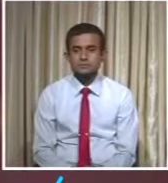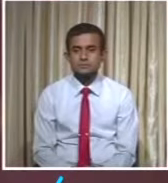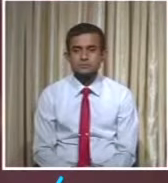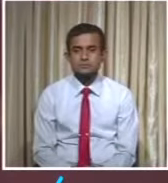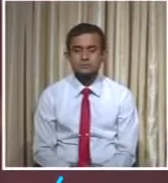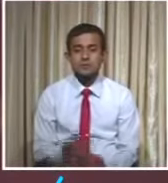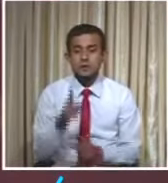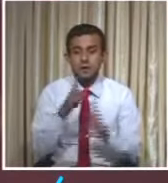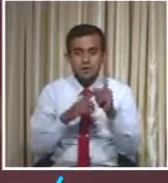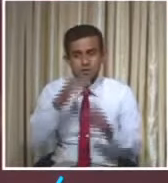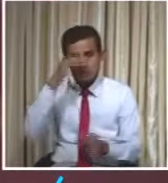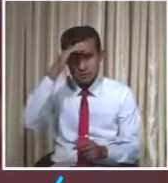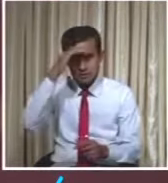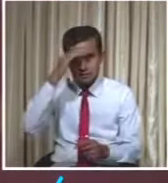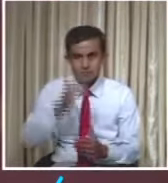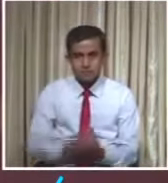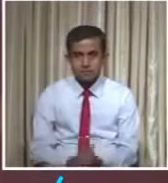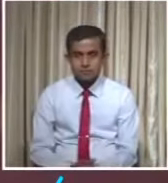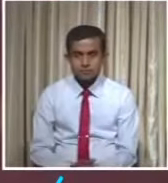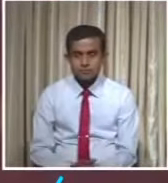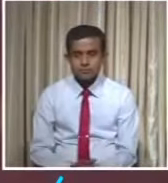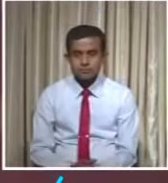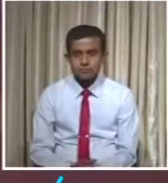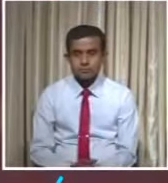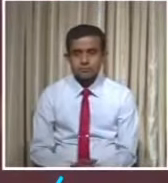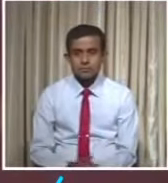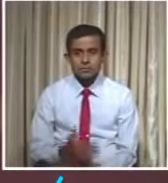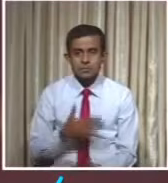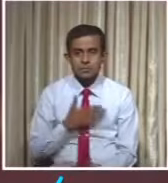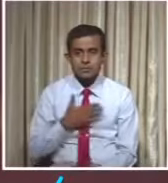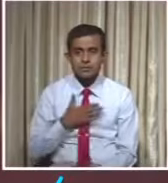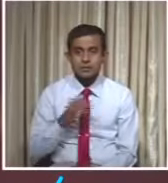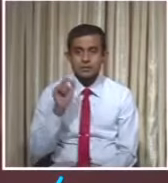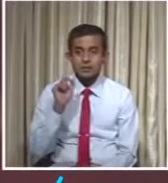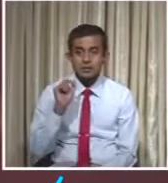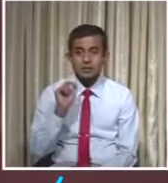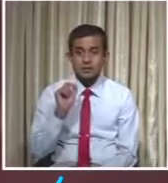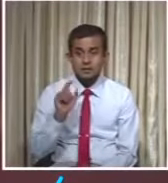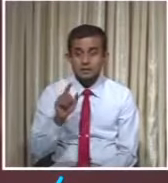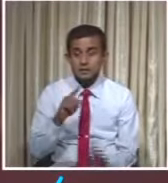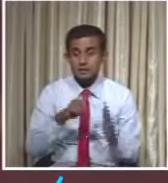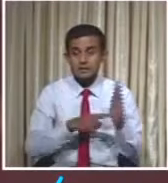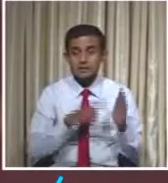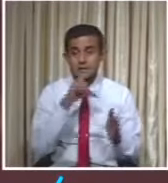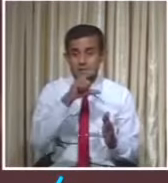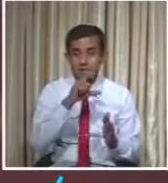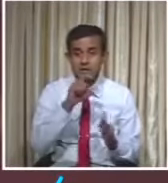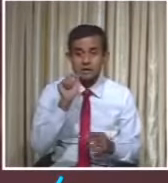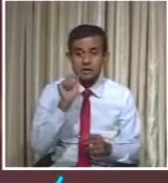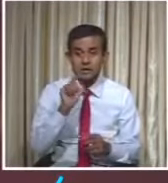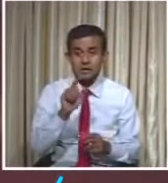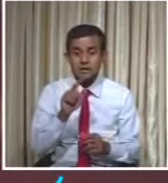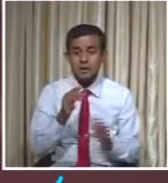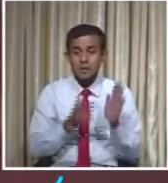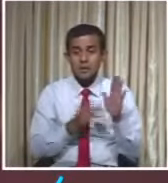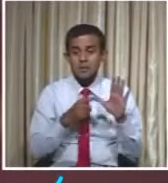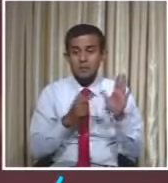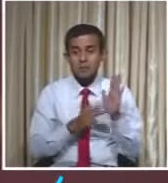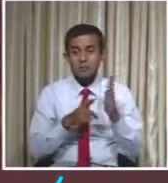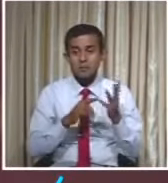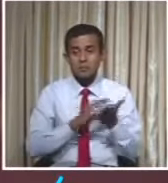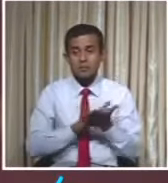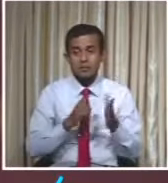गारु कथानायक तुमनी मगे नम जेसी मंत्री तुम संविधायक के लिए अपे अनुशनायकार मंत्री